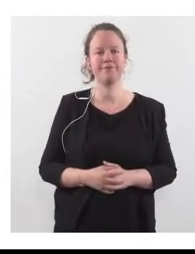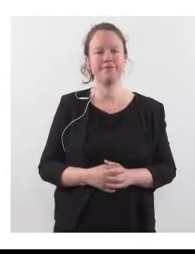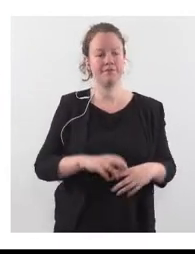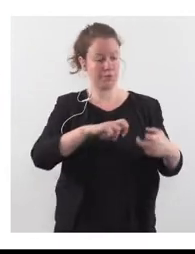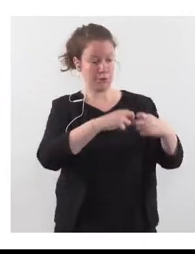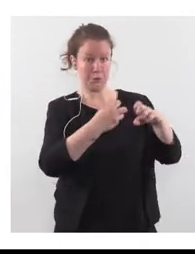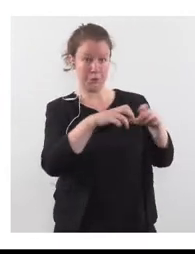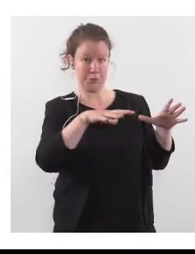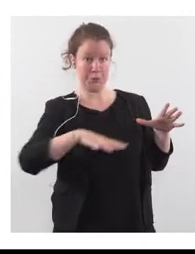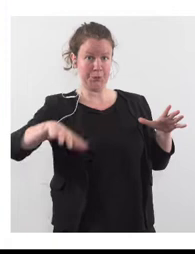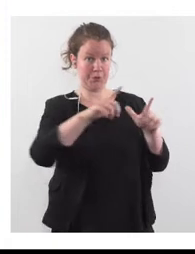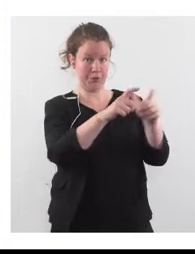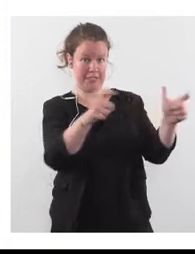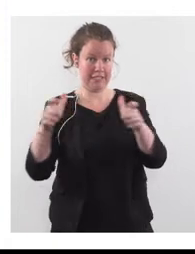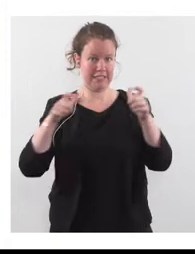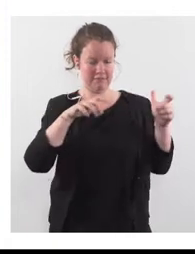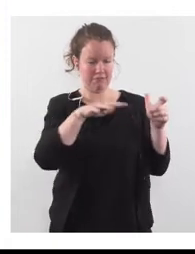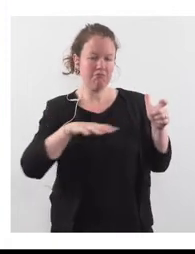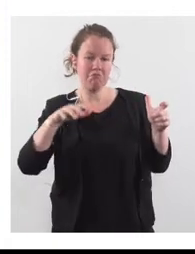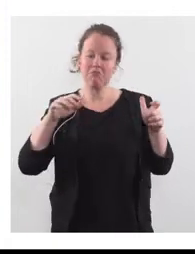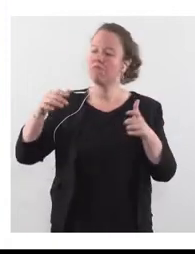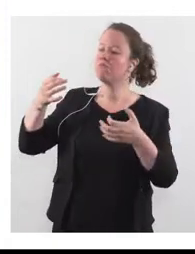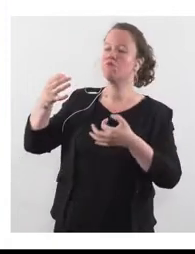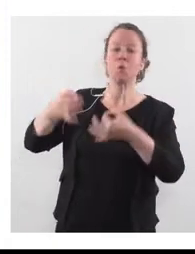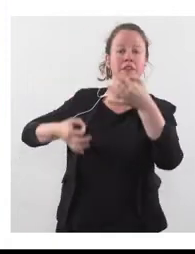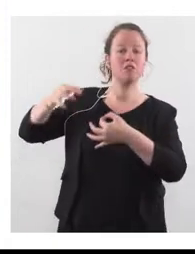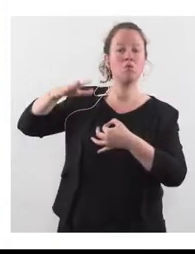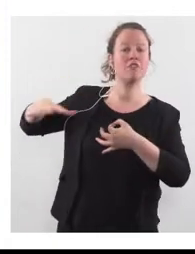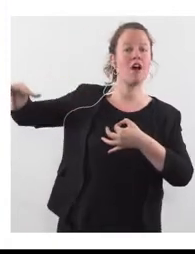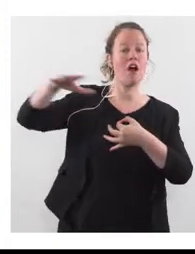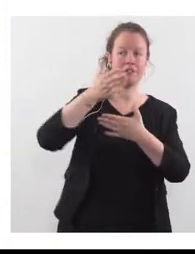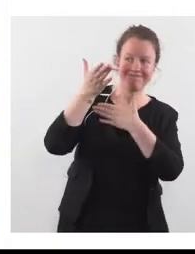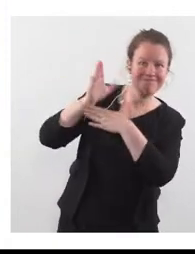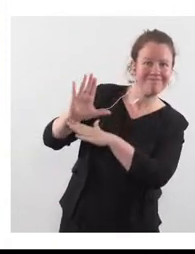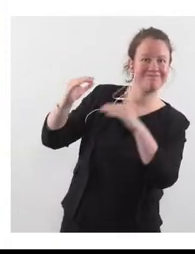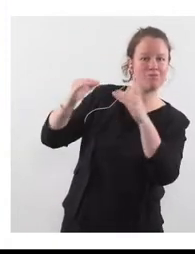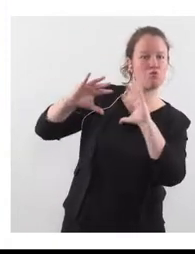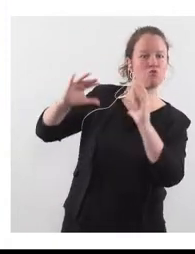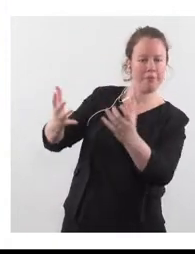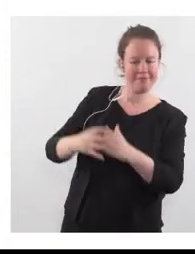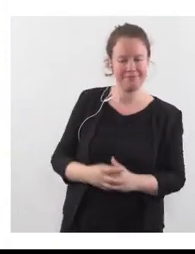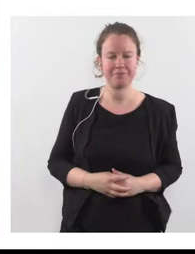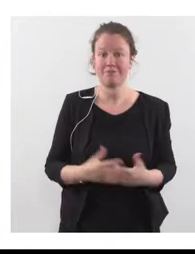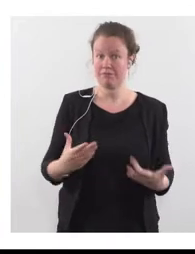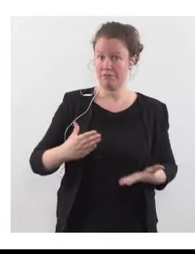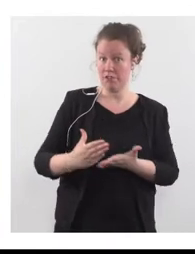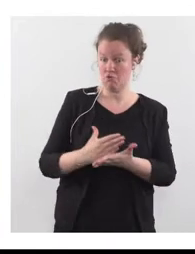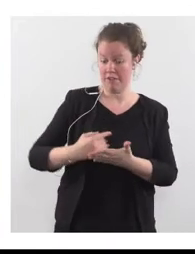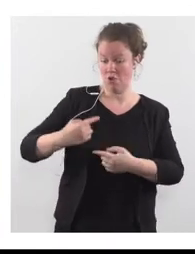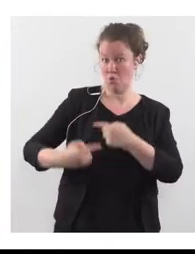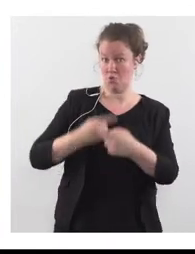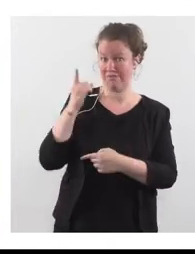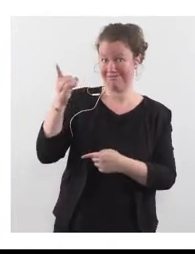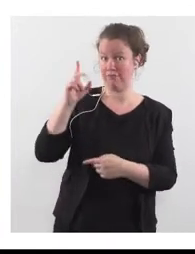de traitement devant les juridictions. 2 projets de directive sont en préparation à la Commission européenne pour définir